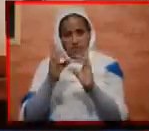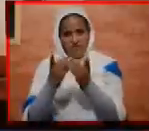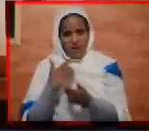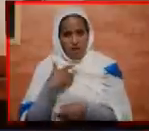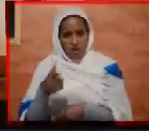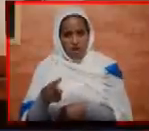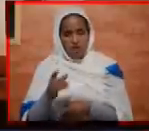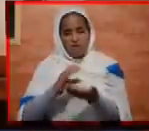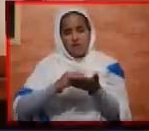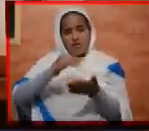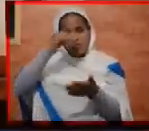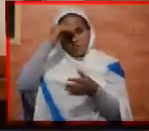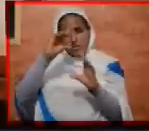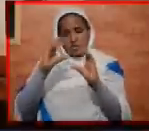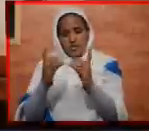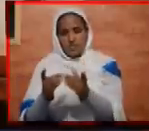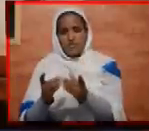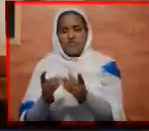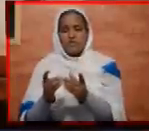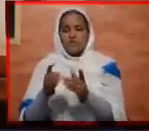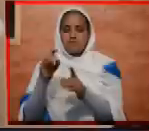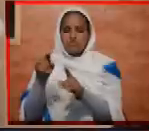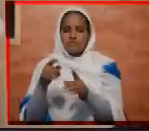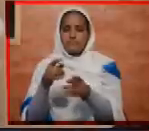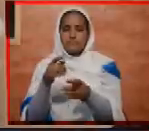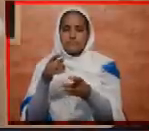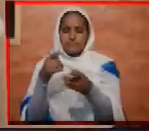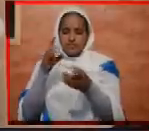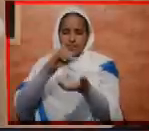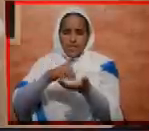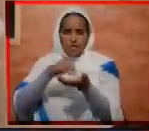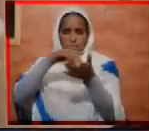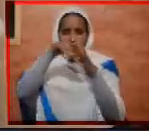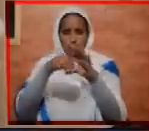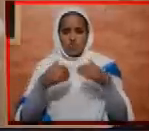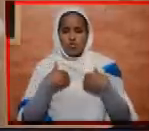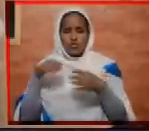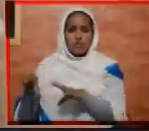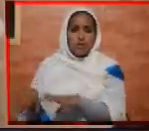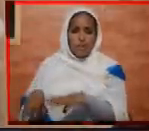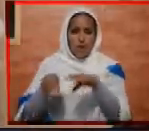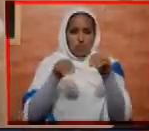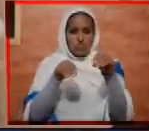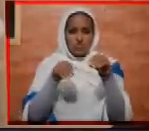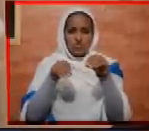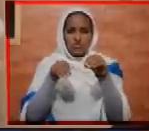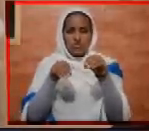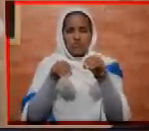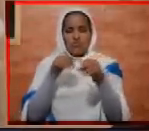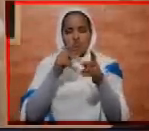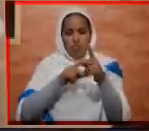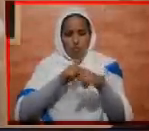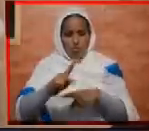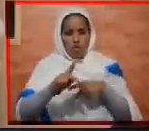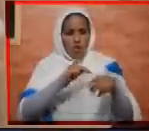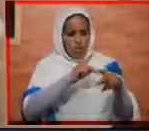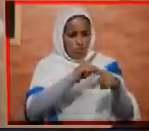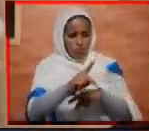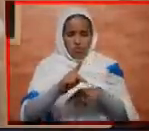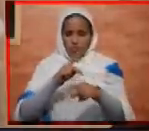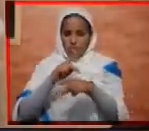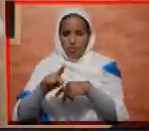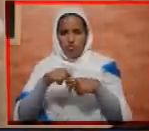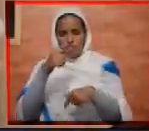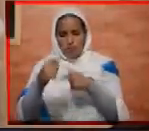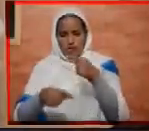አለበት። ሌላው ተማሪው የት እንደሚውል አነባበቡን፣ አለባበሱን፣ ለመምህሩም